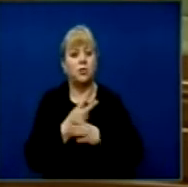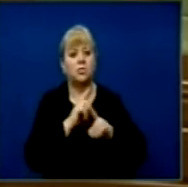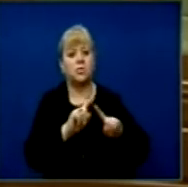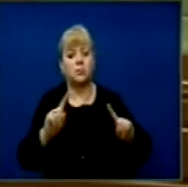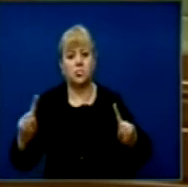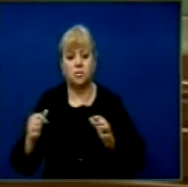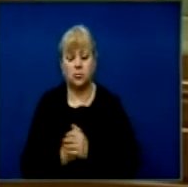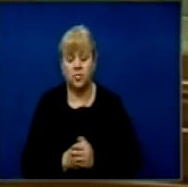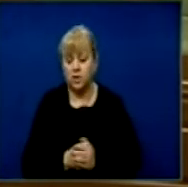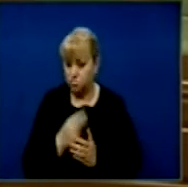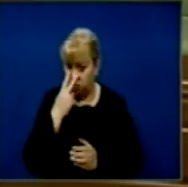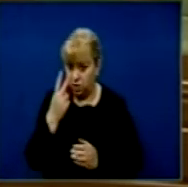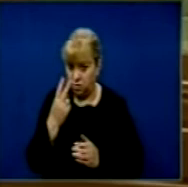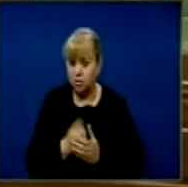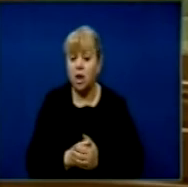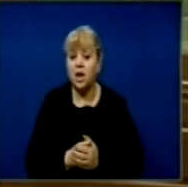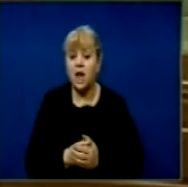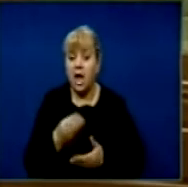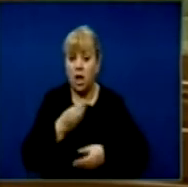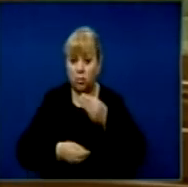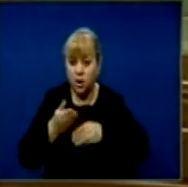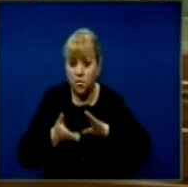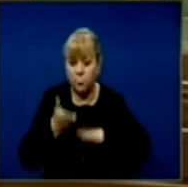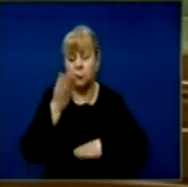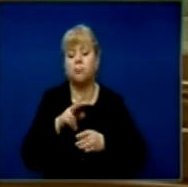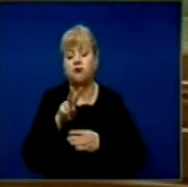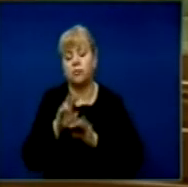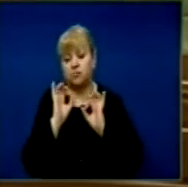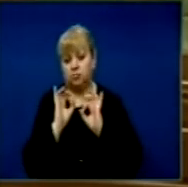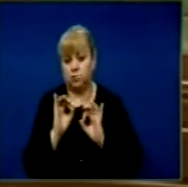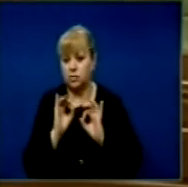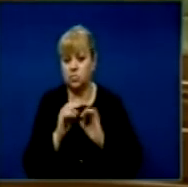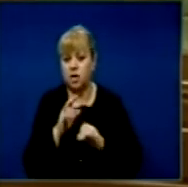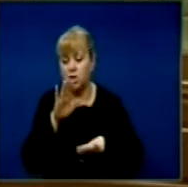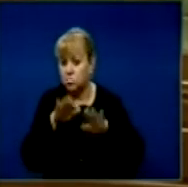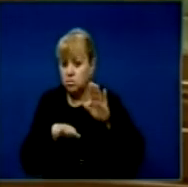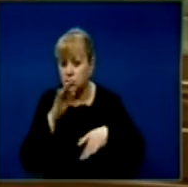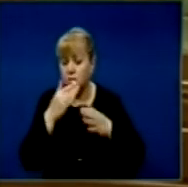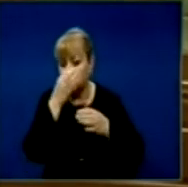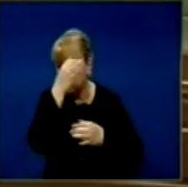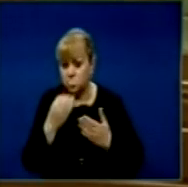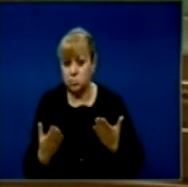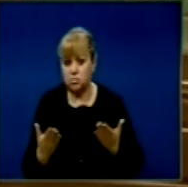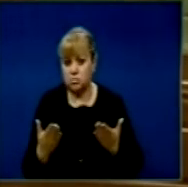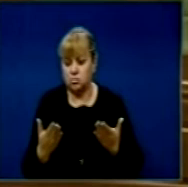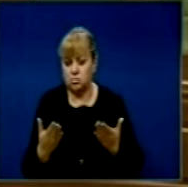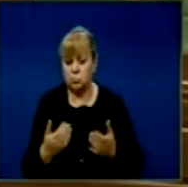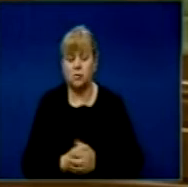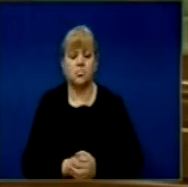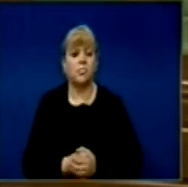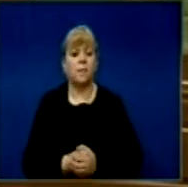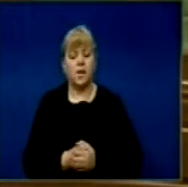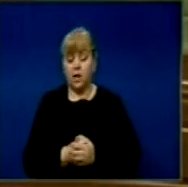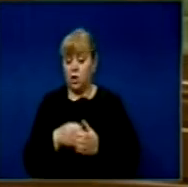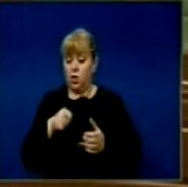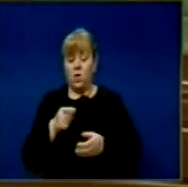rritja ekonomike dhe pastaj jepet një lloj vlerësimi të asaj sa ka pasur përparim apo ngjecje apo regres ekonomik të vend. Mirë, po